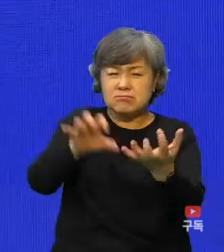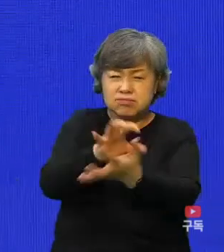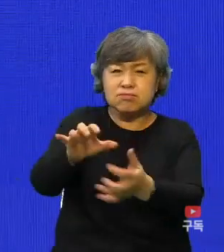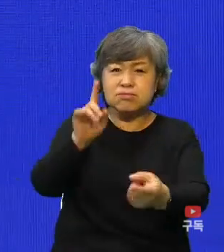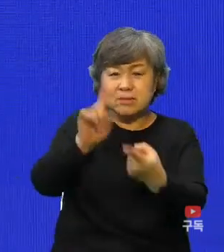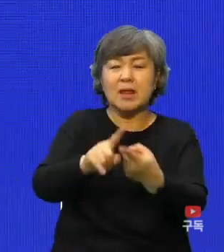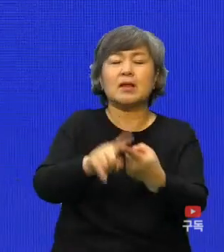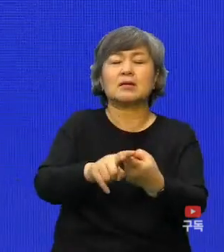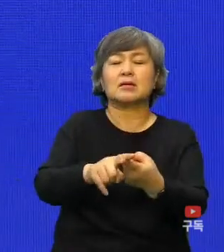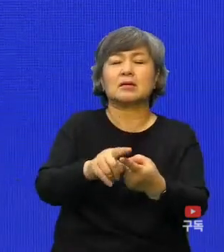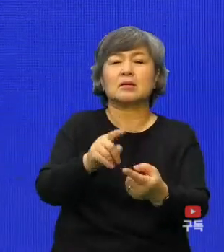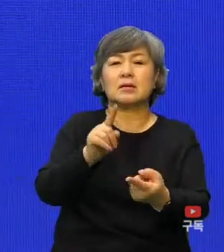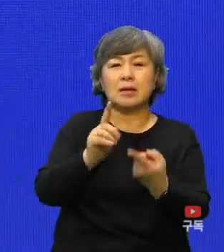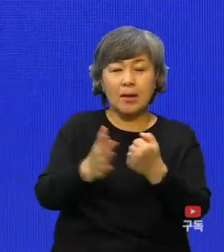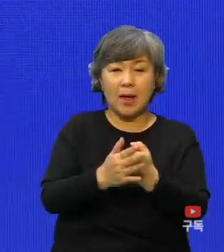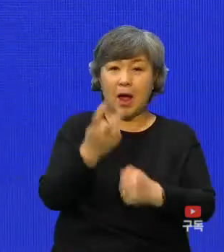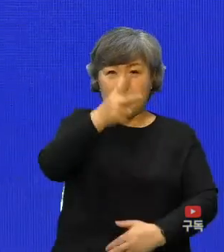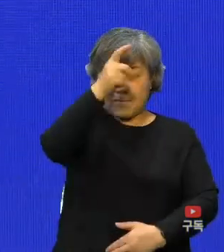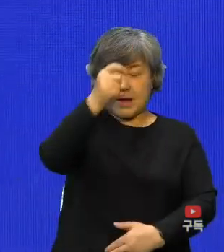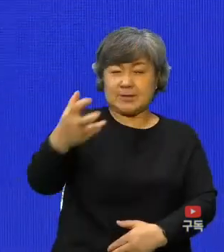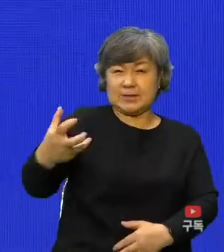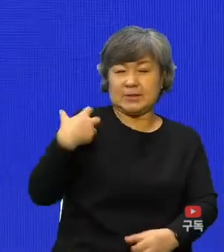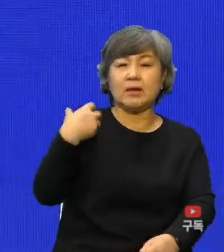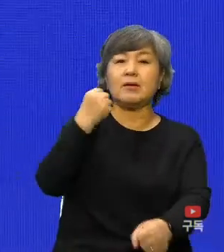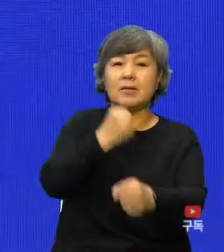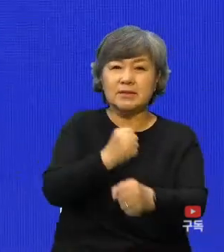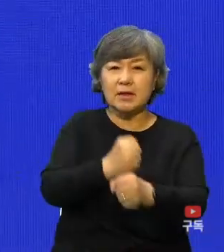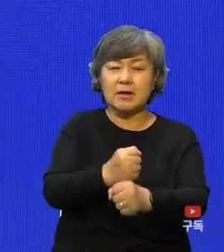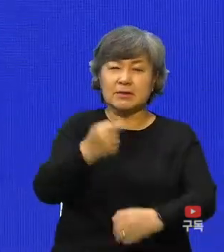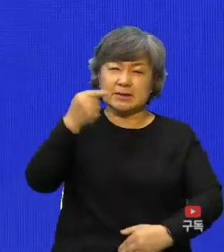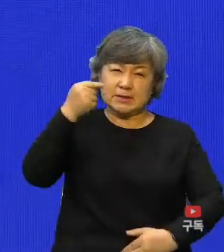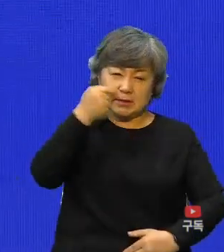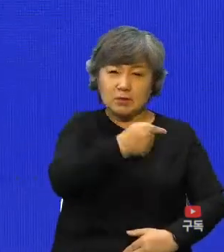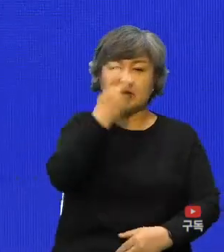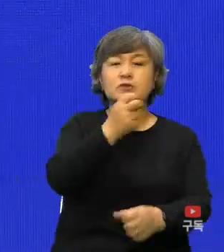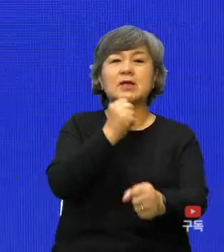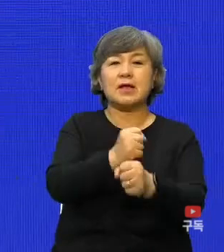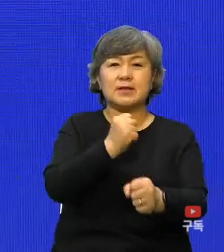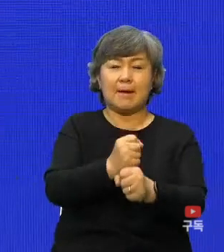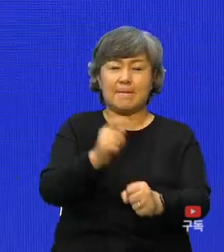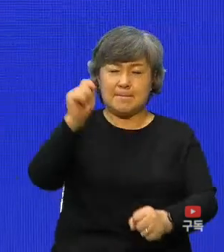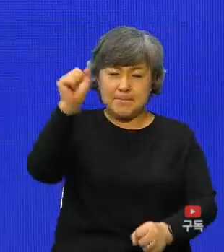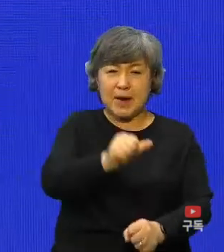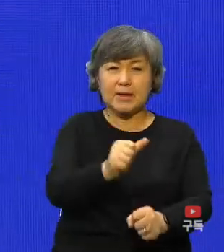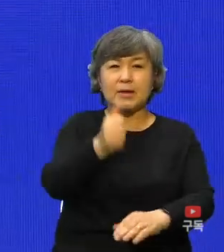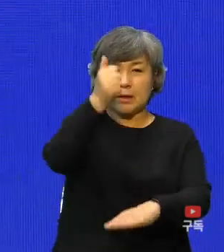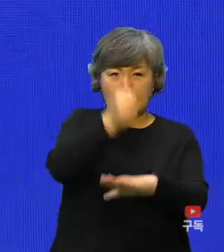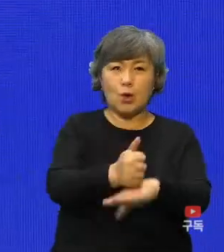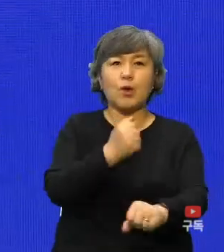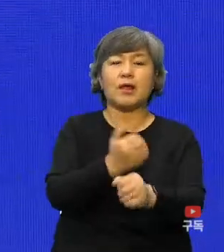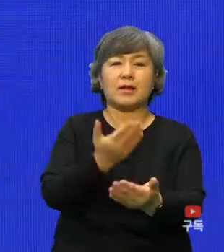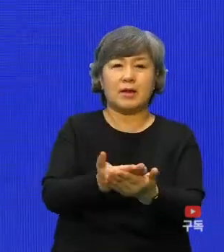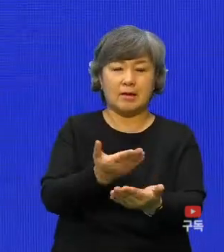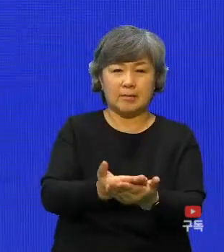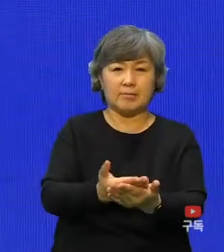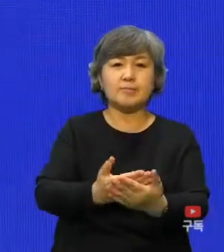개입 사건인 것입니다. 검찰은 명운을 걸고 철저히 수사하여 신속한 결론을 내야 할 것입니다.